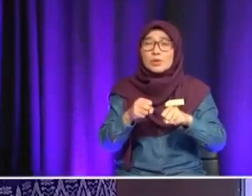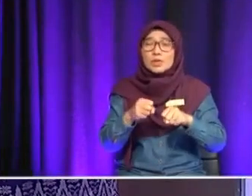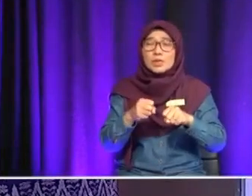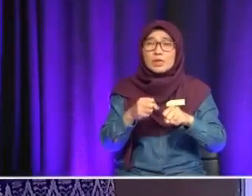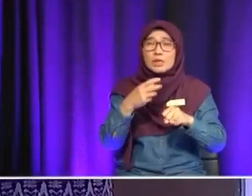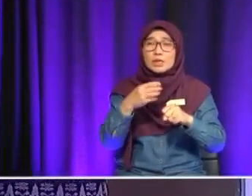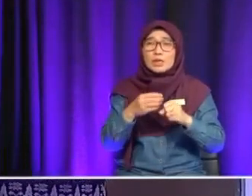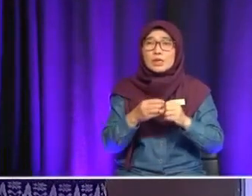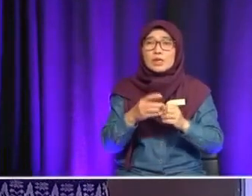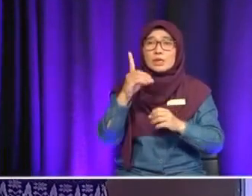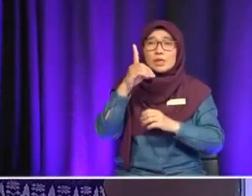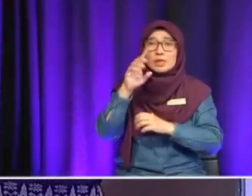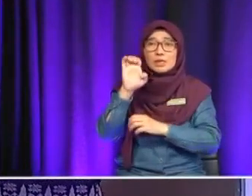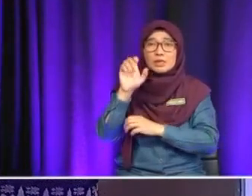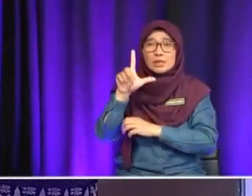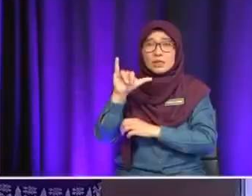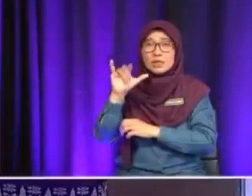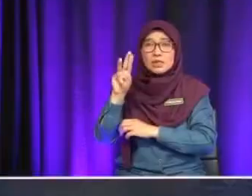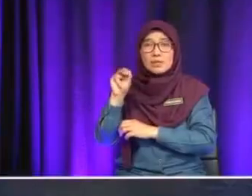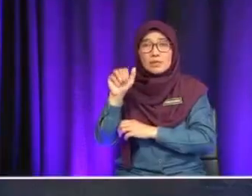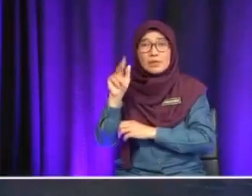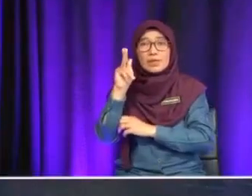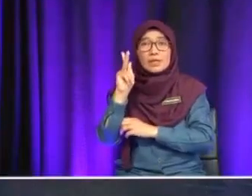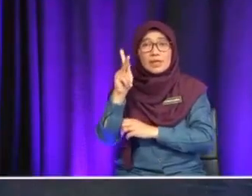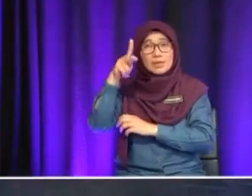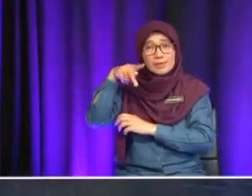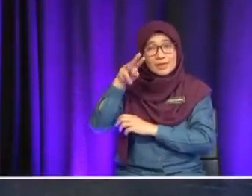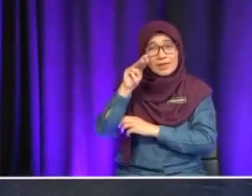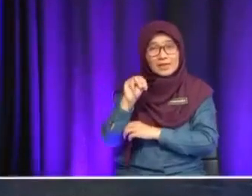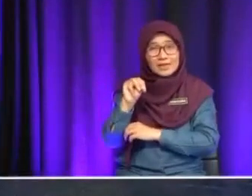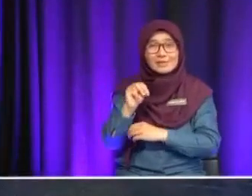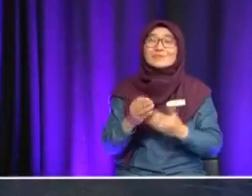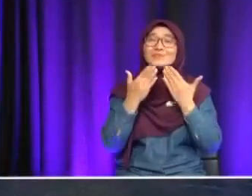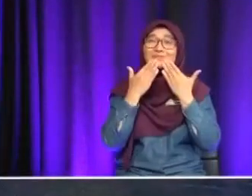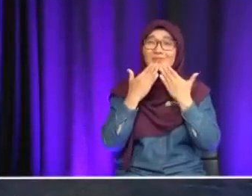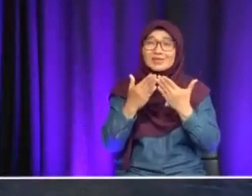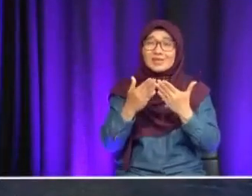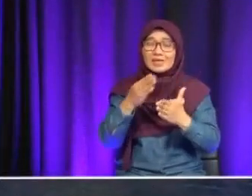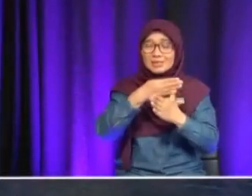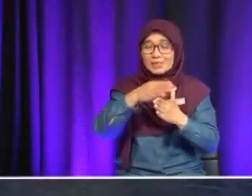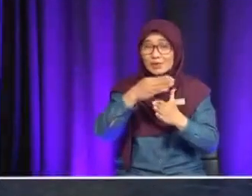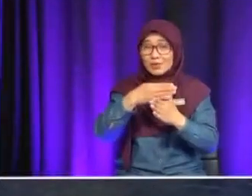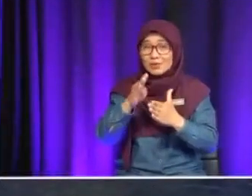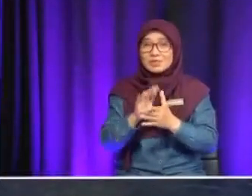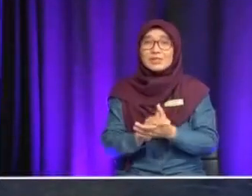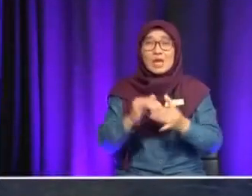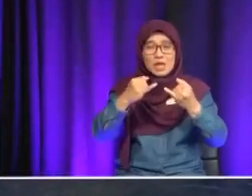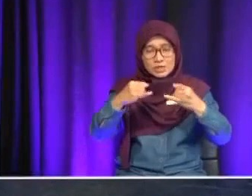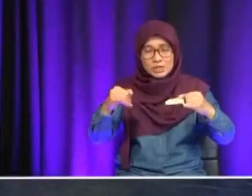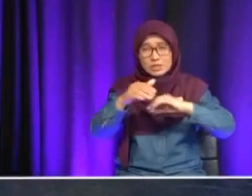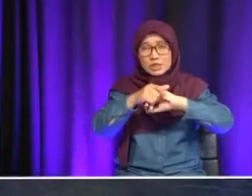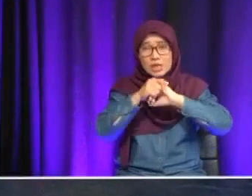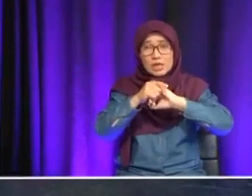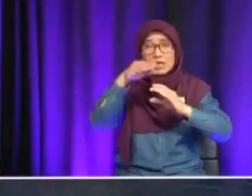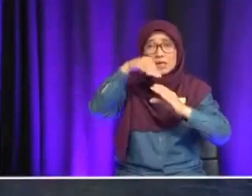portal The 5 KPM. Baik, itu dia. Terima kasih Ustazah atas perkongsian pada hari ini berkenaan dengan jenis akad